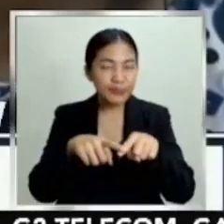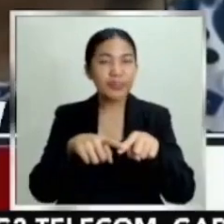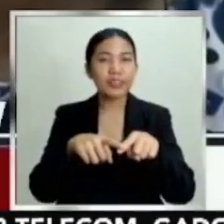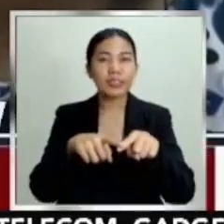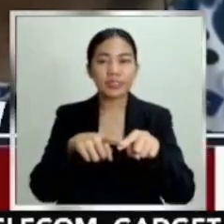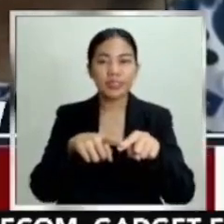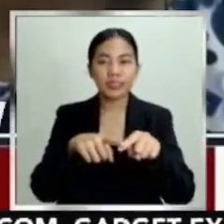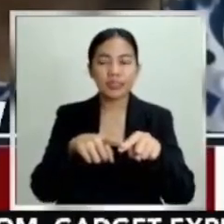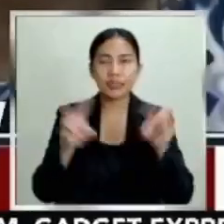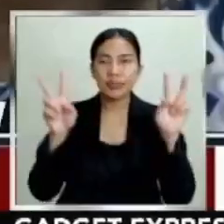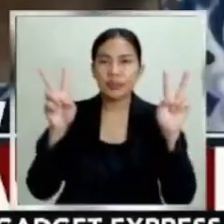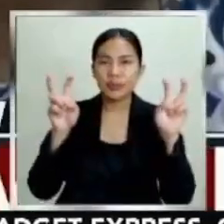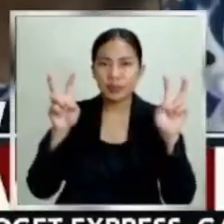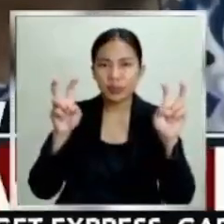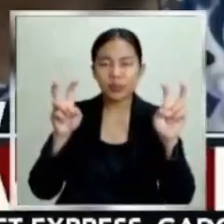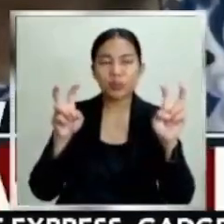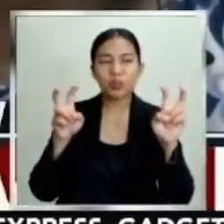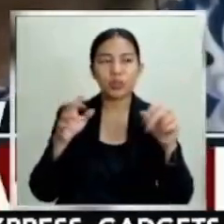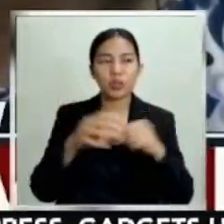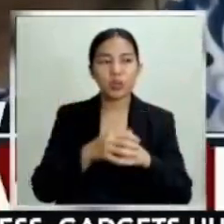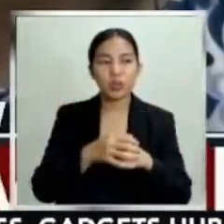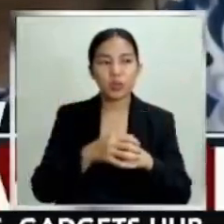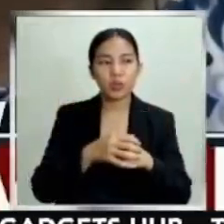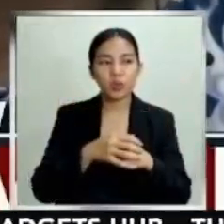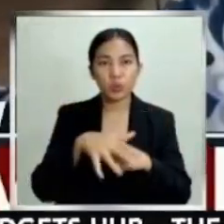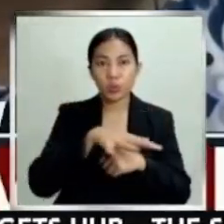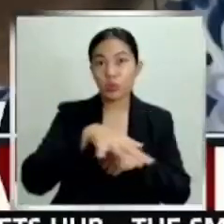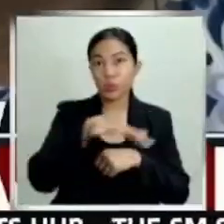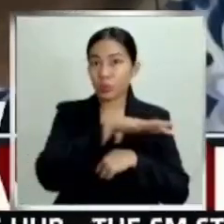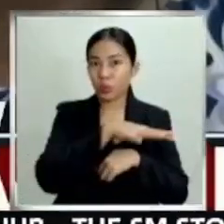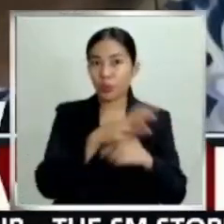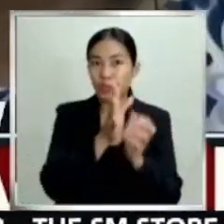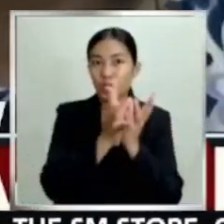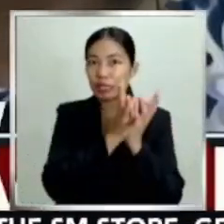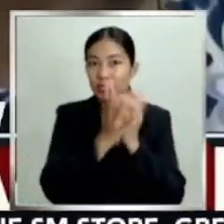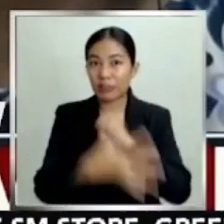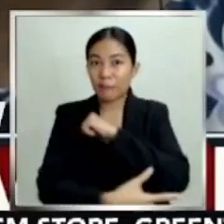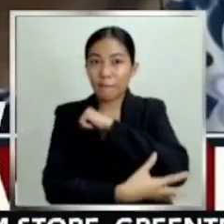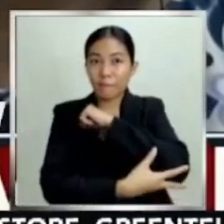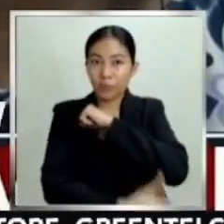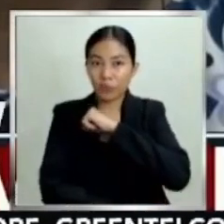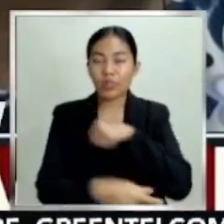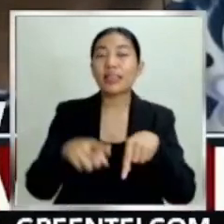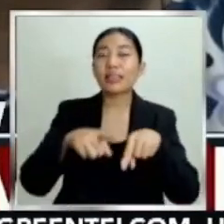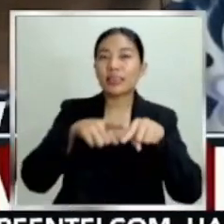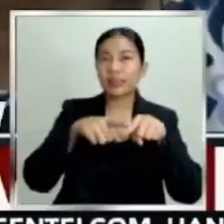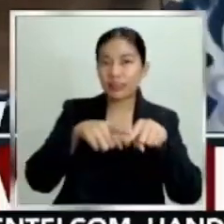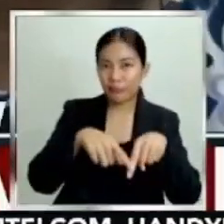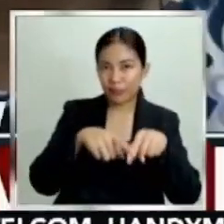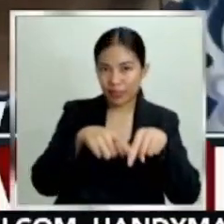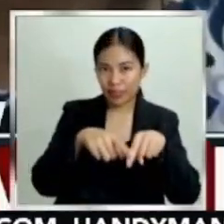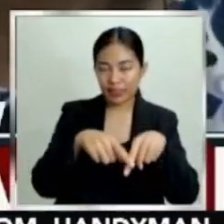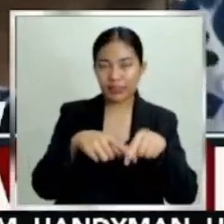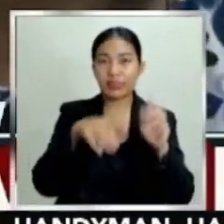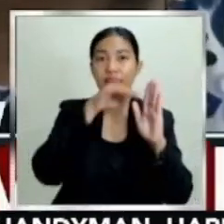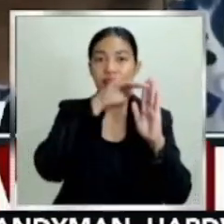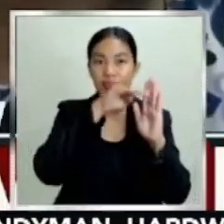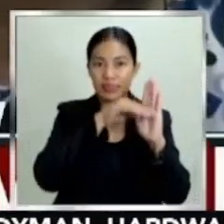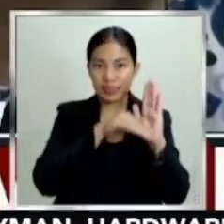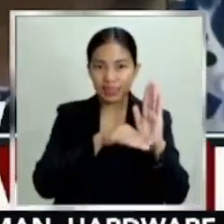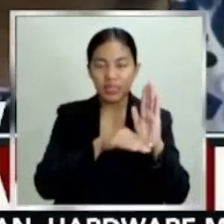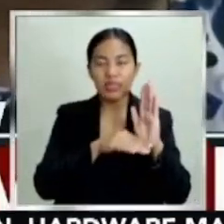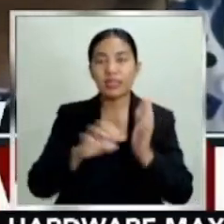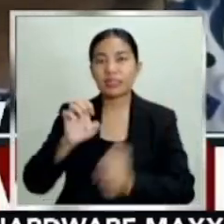nating marginalized, base sa threshold na dinefine ni ERC or inapprove ni ERC sa